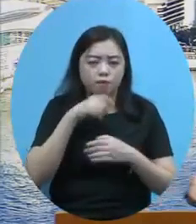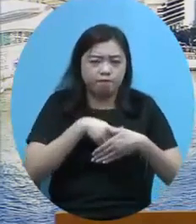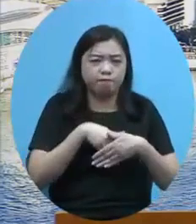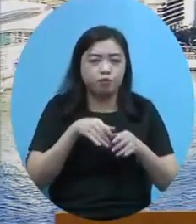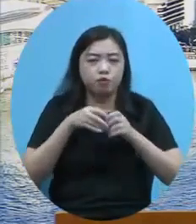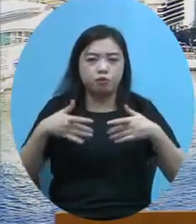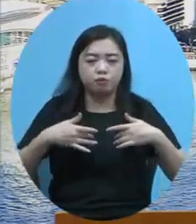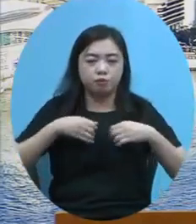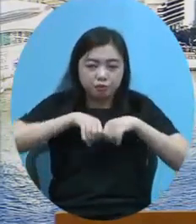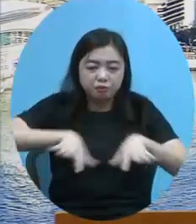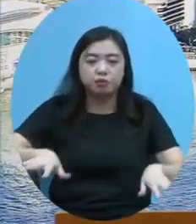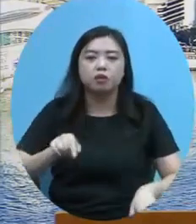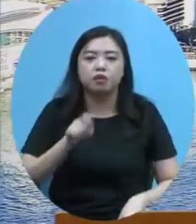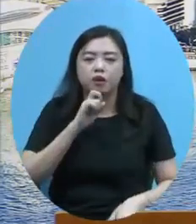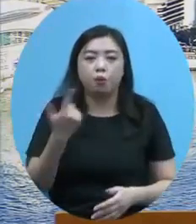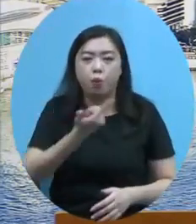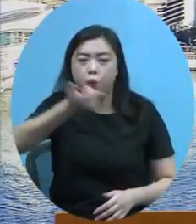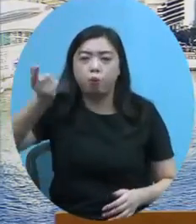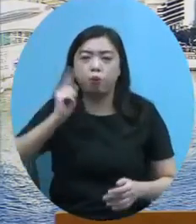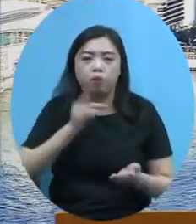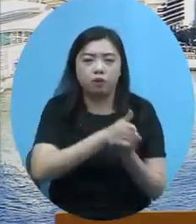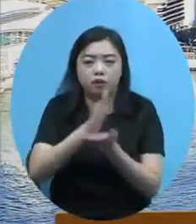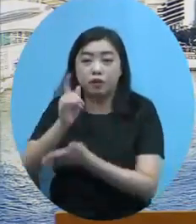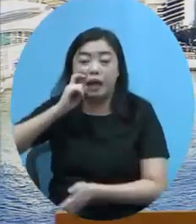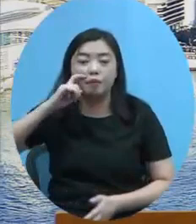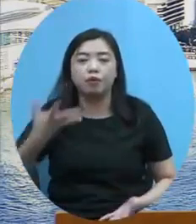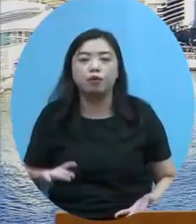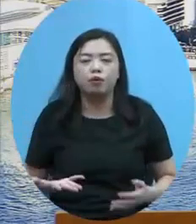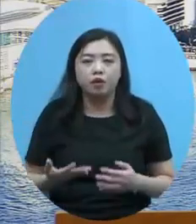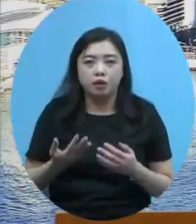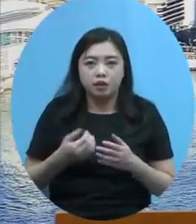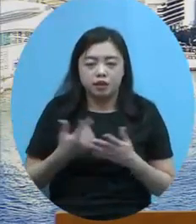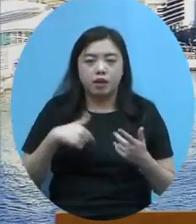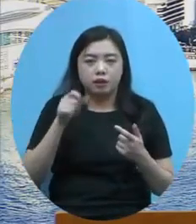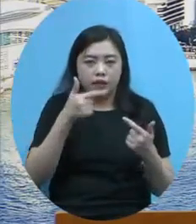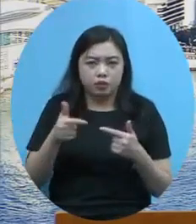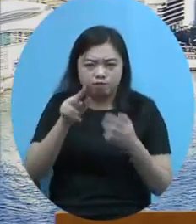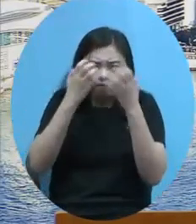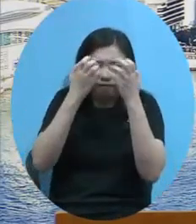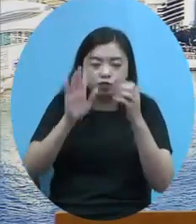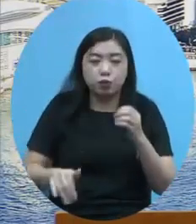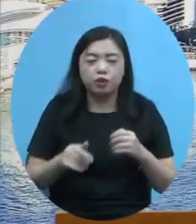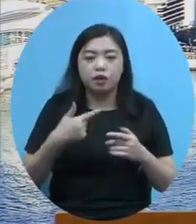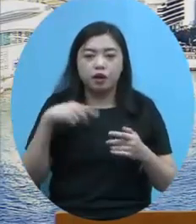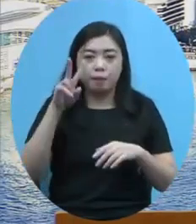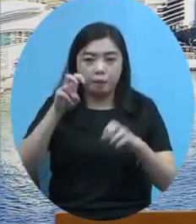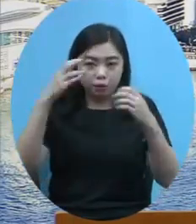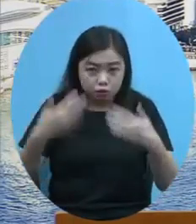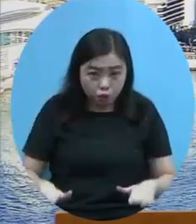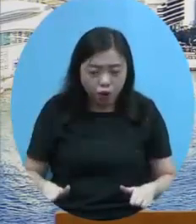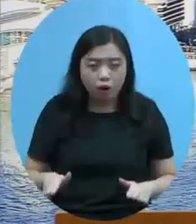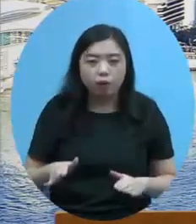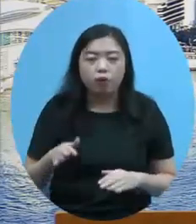即係都有啲有眾多嘅傳播鏈啦。咁我哋都會密切注視翻個情況。咁呢啲個案我哋發現咗之後咧，都會